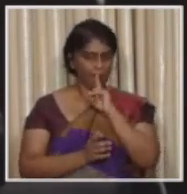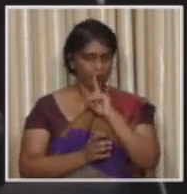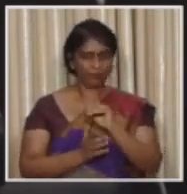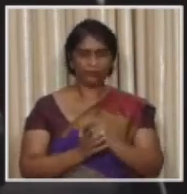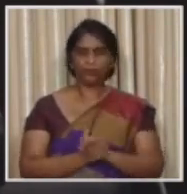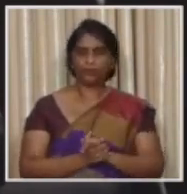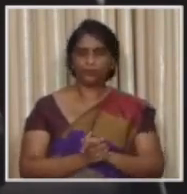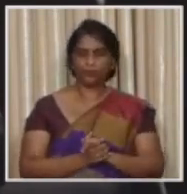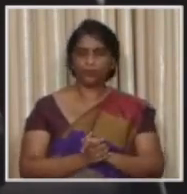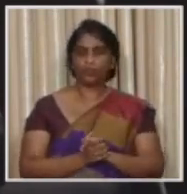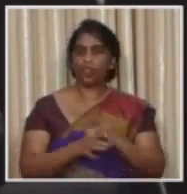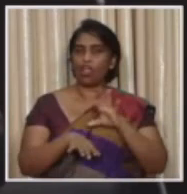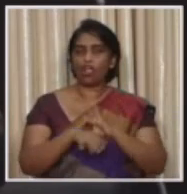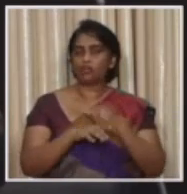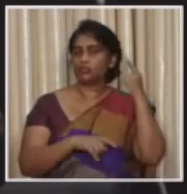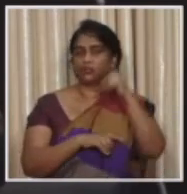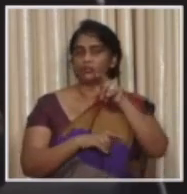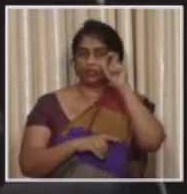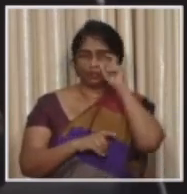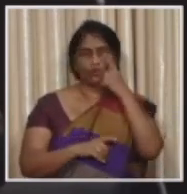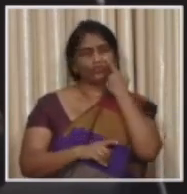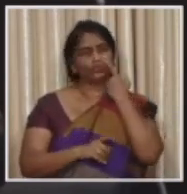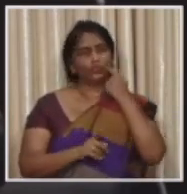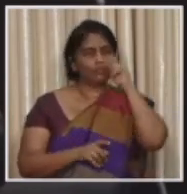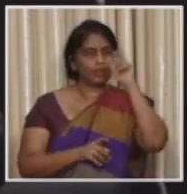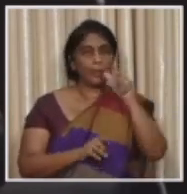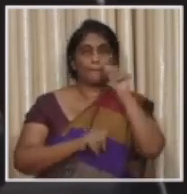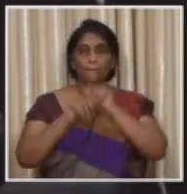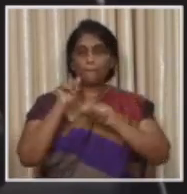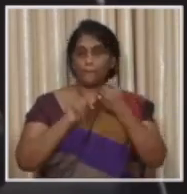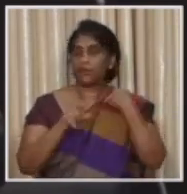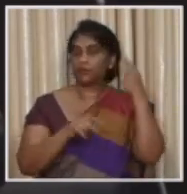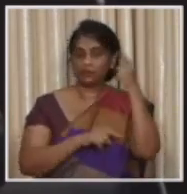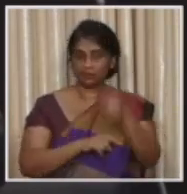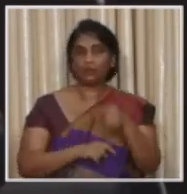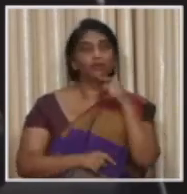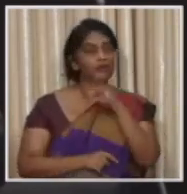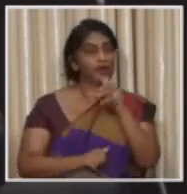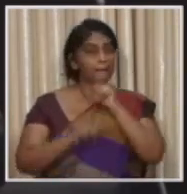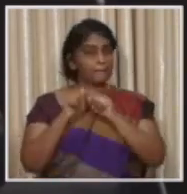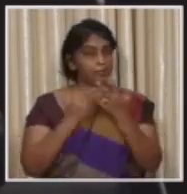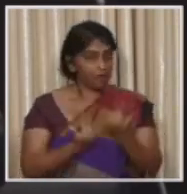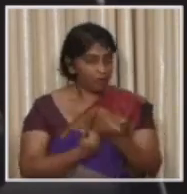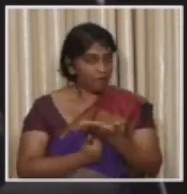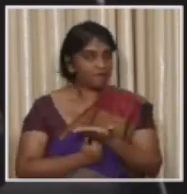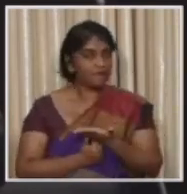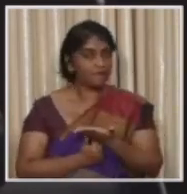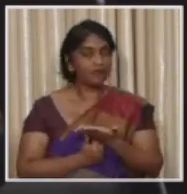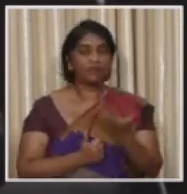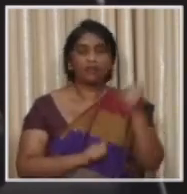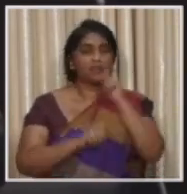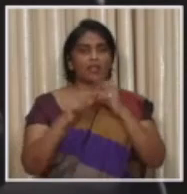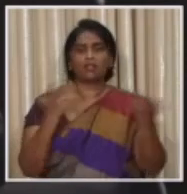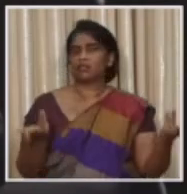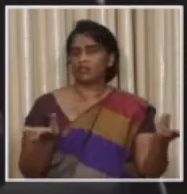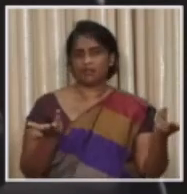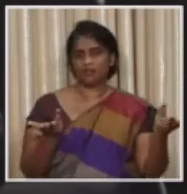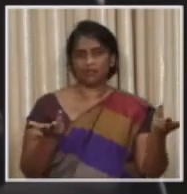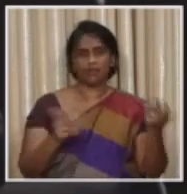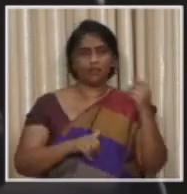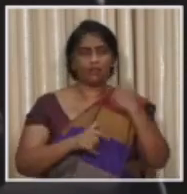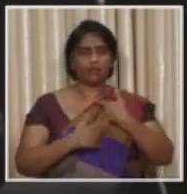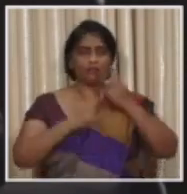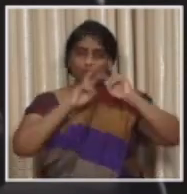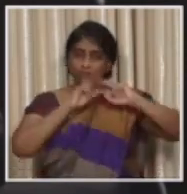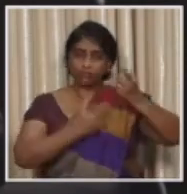දැන් අපි රෝහලකට ගිහිල්ලා බලමු. අයිස්සක මිනිස්සෙක් ගිහිල්ලා බෙහෙත් ටික ගන්න ගියාම එයාට බෙහෙත් ටික තියනවද? එයාට බෙහෙත් ටික නැහැ. පරීක්ෂණ කරන්න